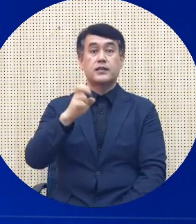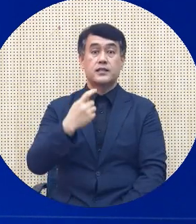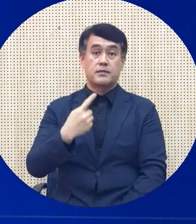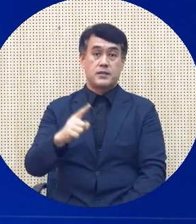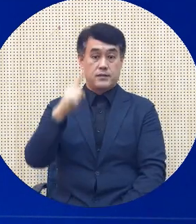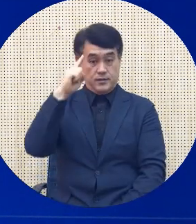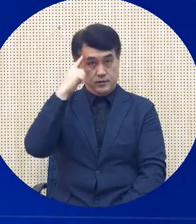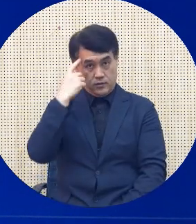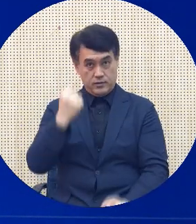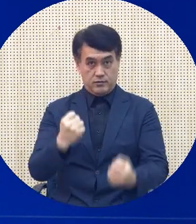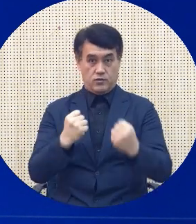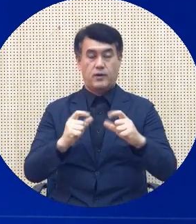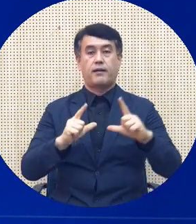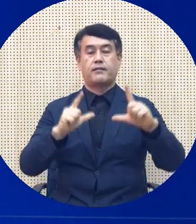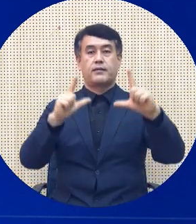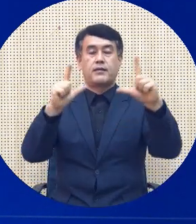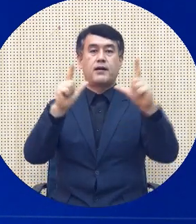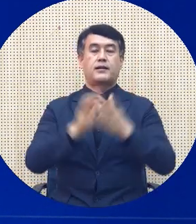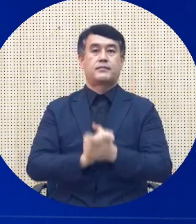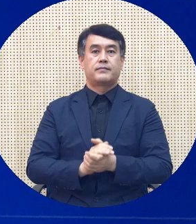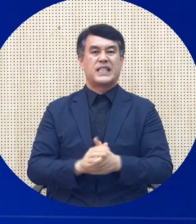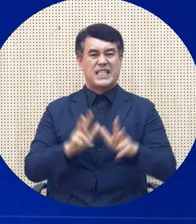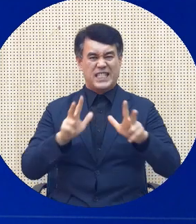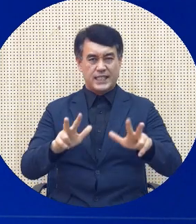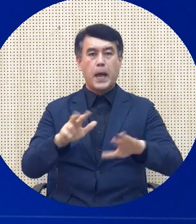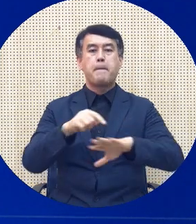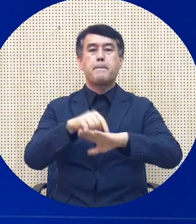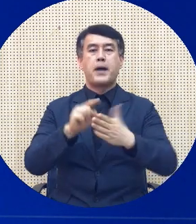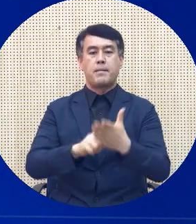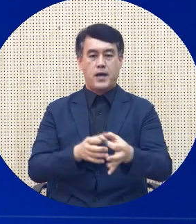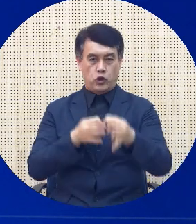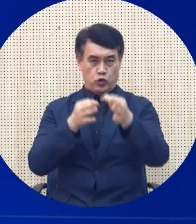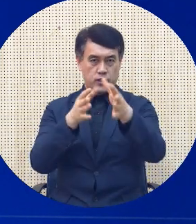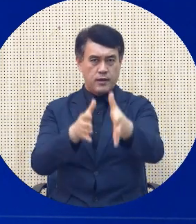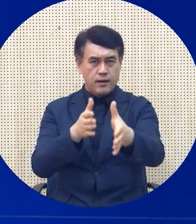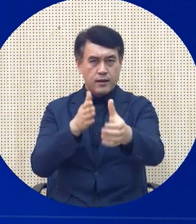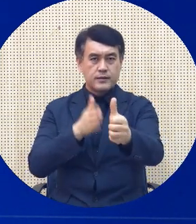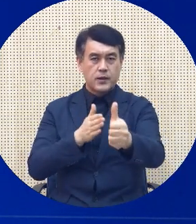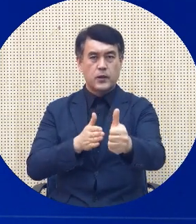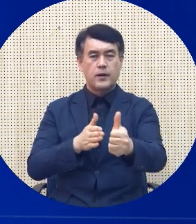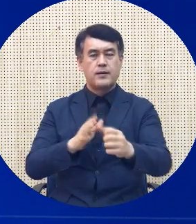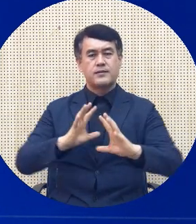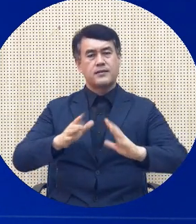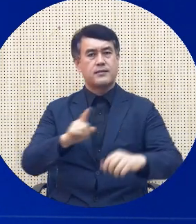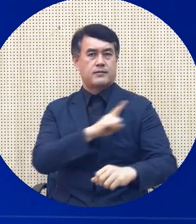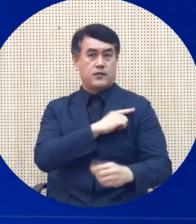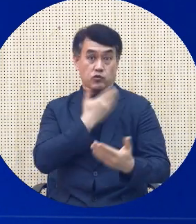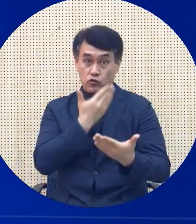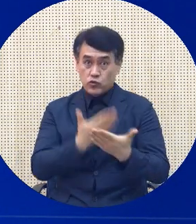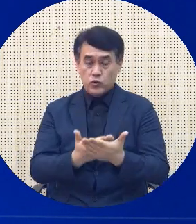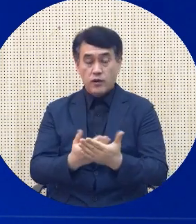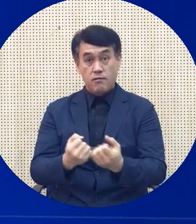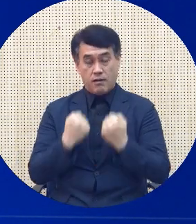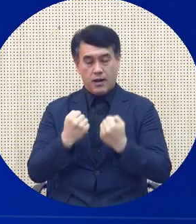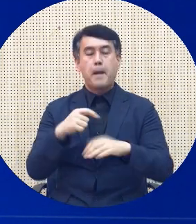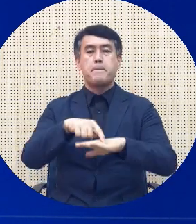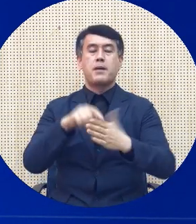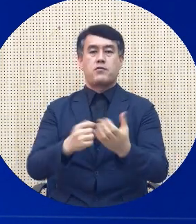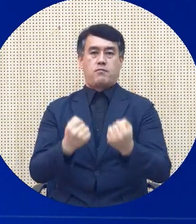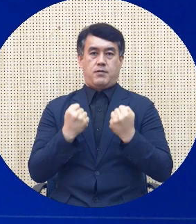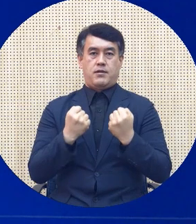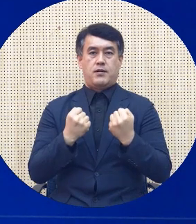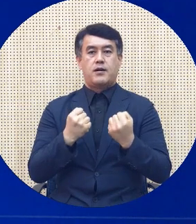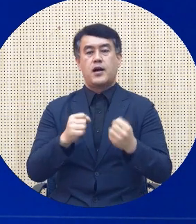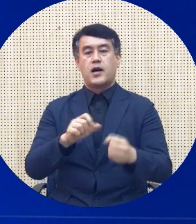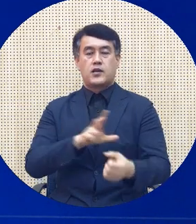2021년 정신건강의 날은요, 이제는 마음에 투자하세요. 세상에서 가장 중요한 건강, 마음 건강이라는 주제로